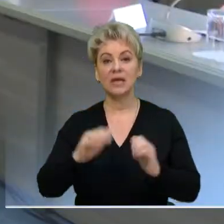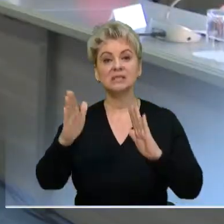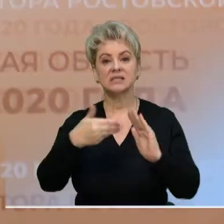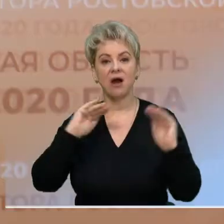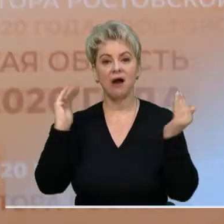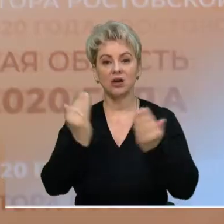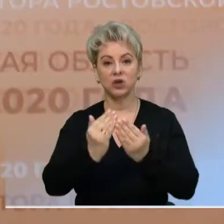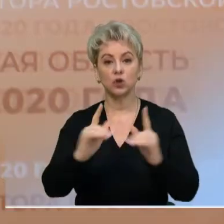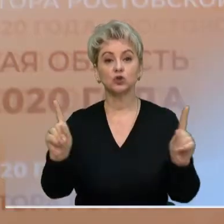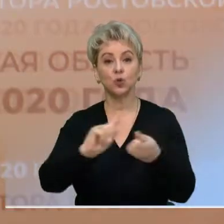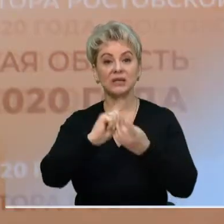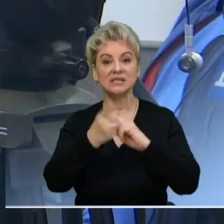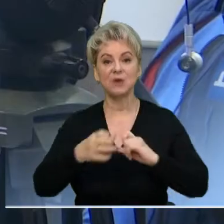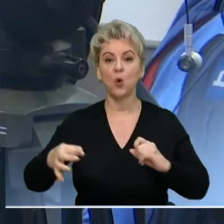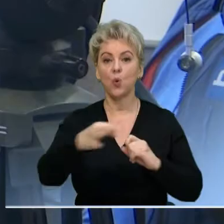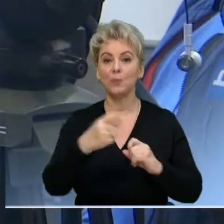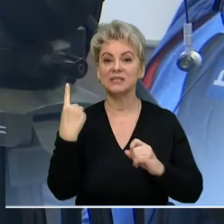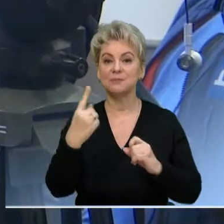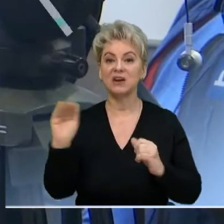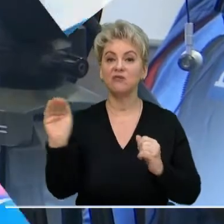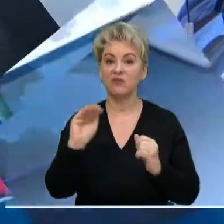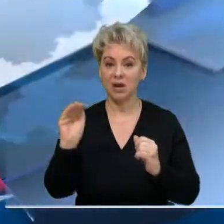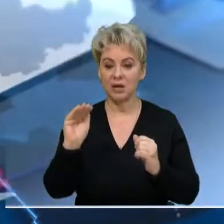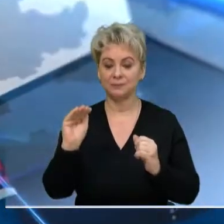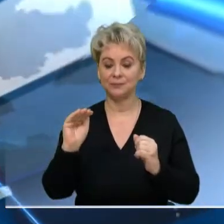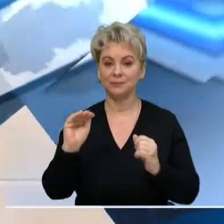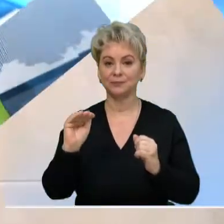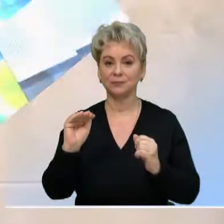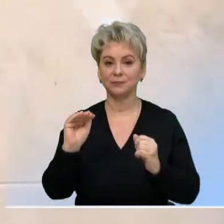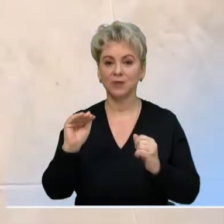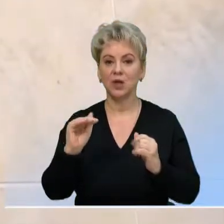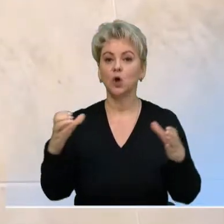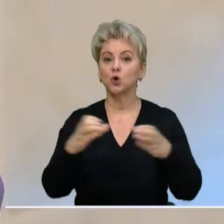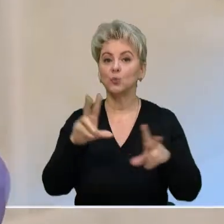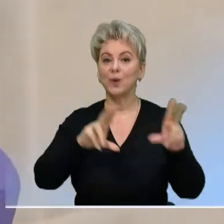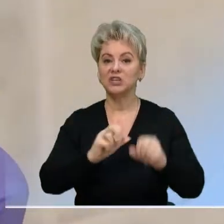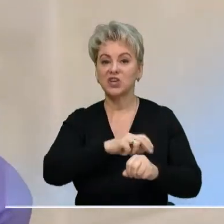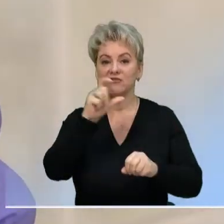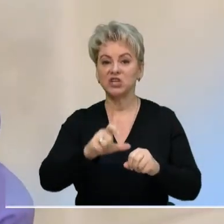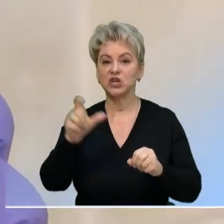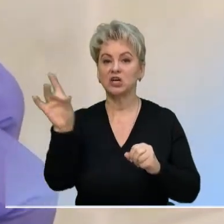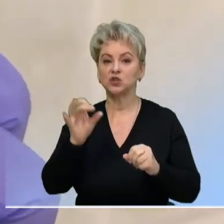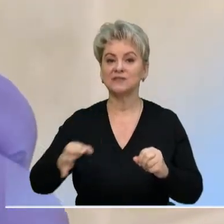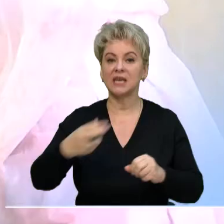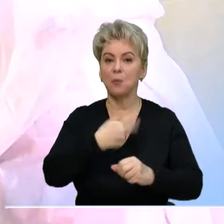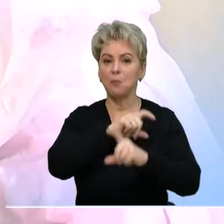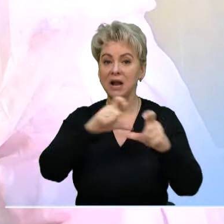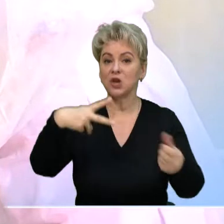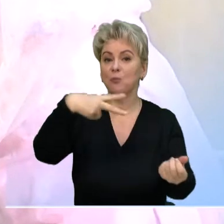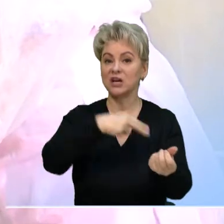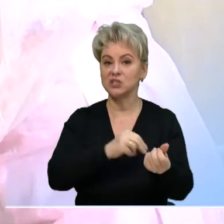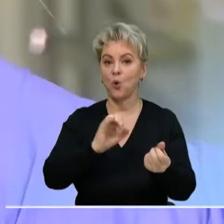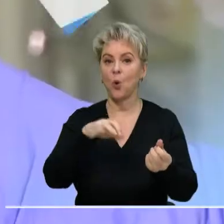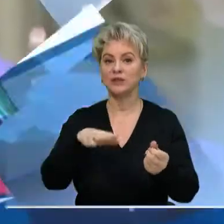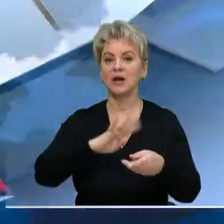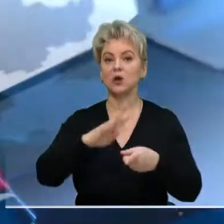Снятие ограничений. Что изменится в области с 1 февраля? Группа риска. Врачи ростовских больниц проходят вакцинацию